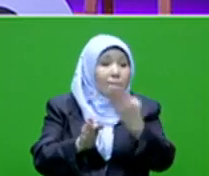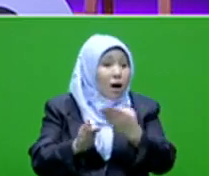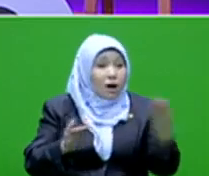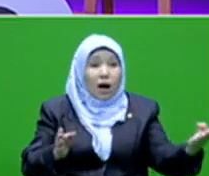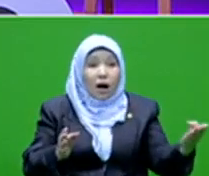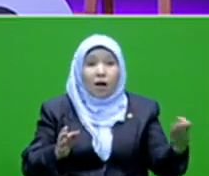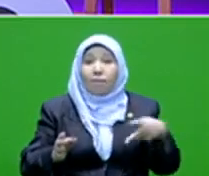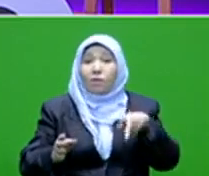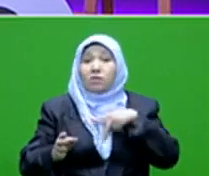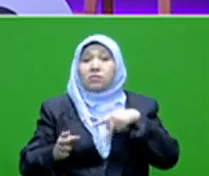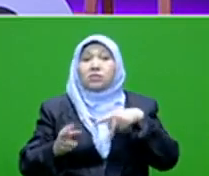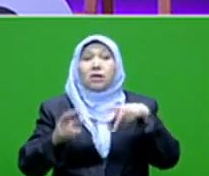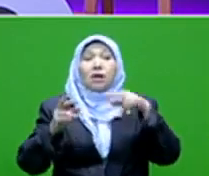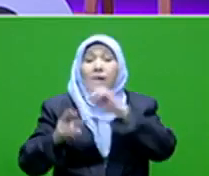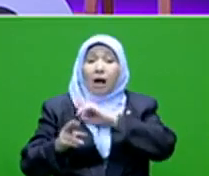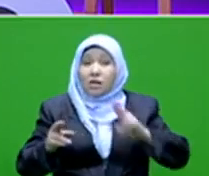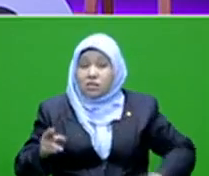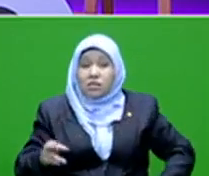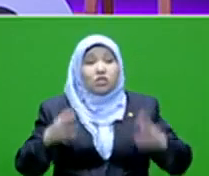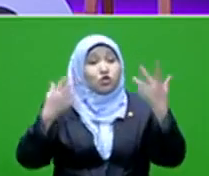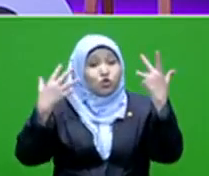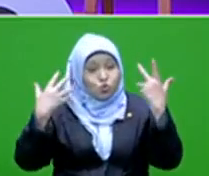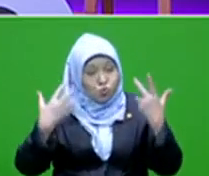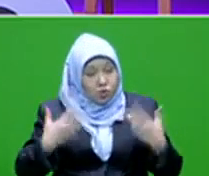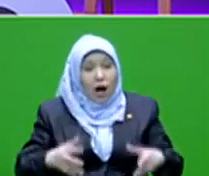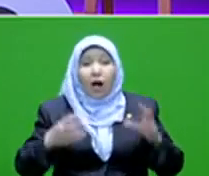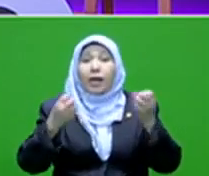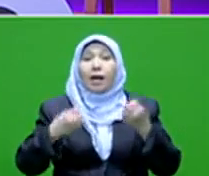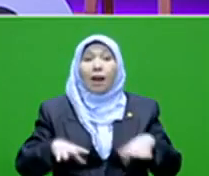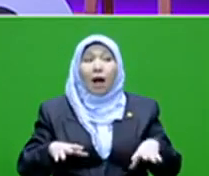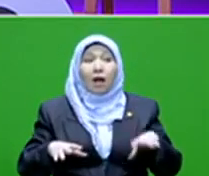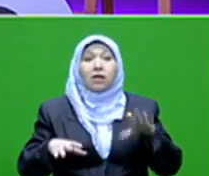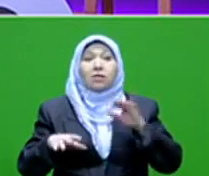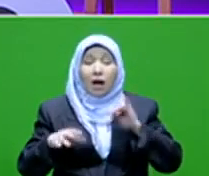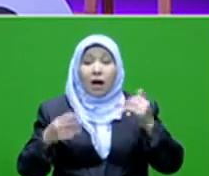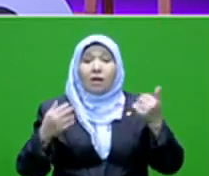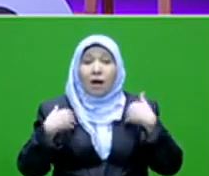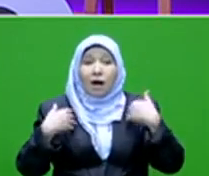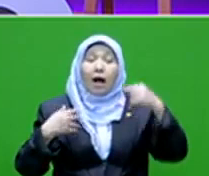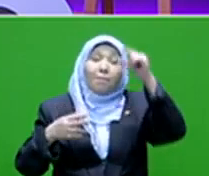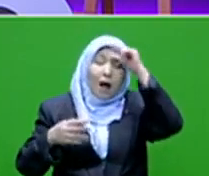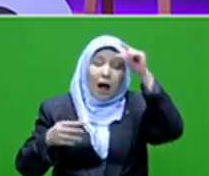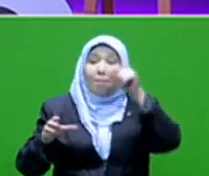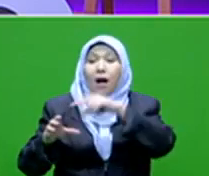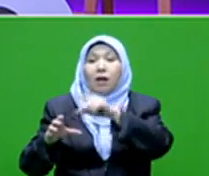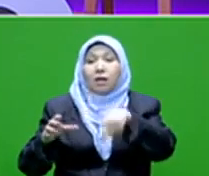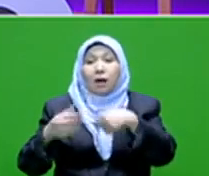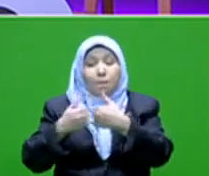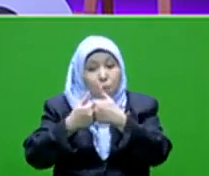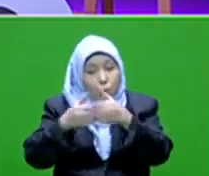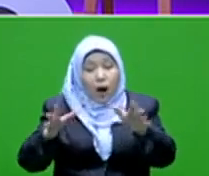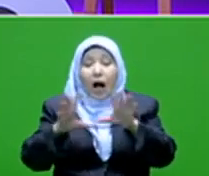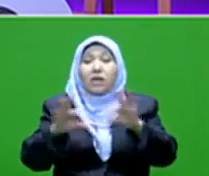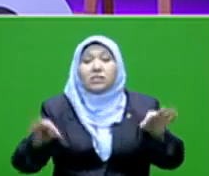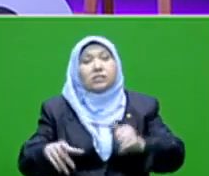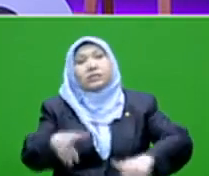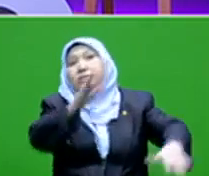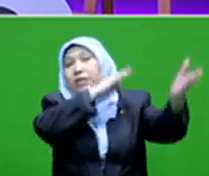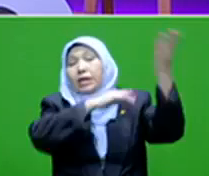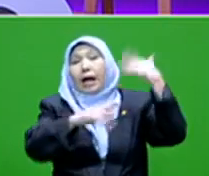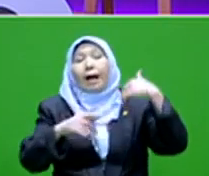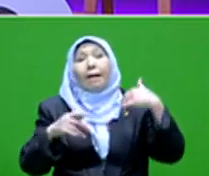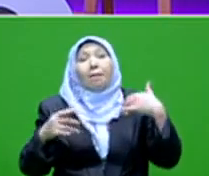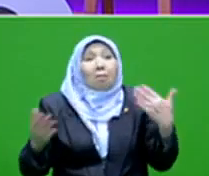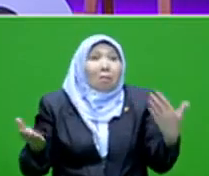hilang. Kita dah baca, saya baca ayat 77 tadi. Sempat lagi abang-abang dia buka pula cerita lama. Entah betul